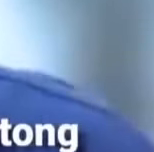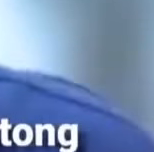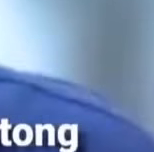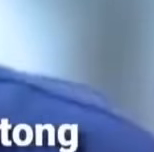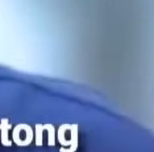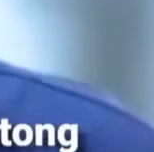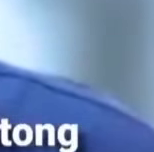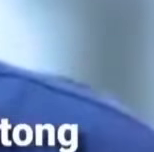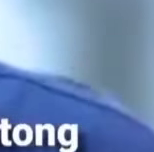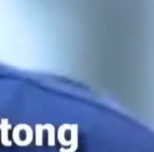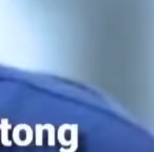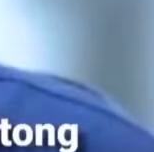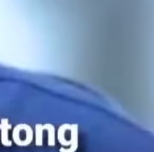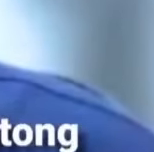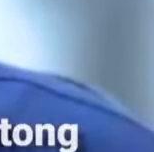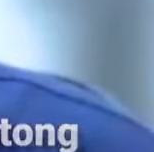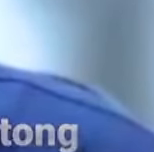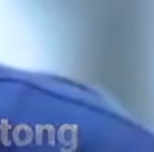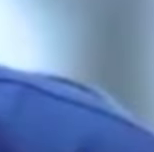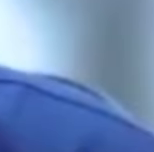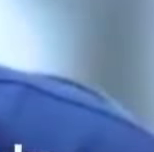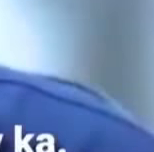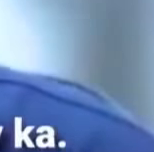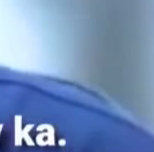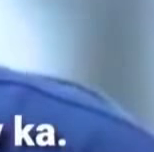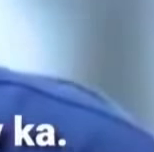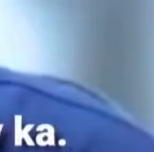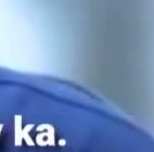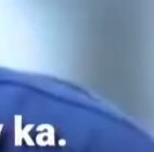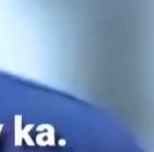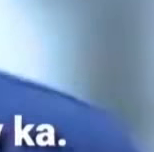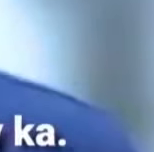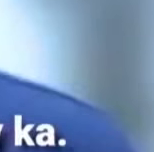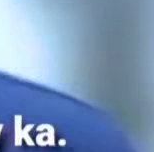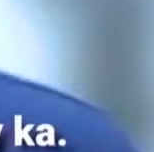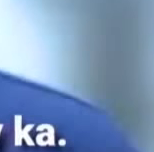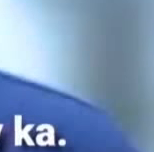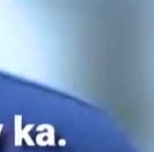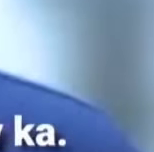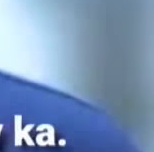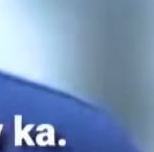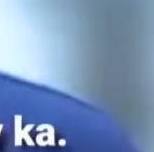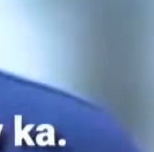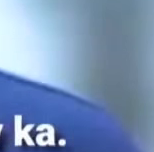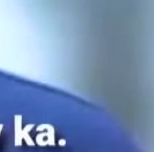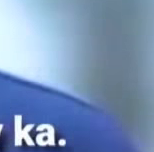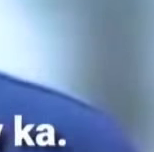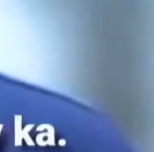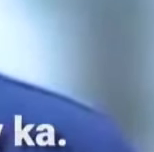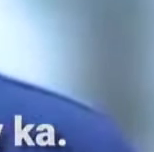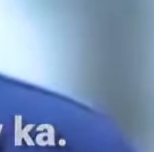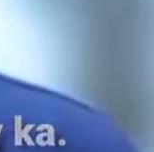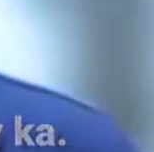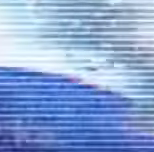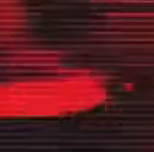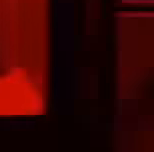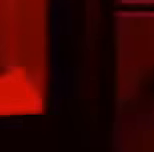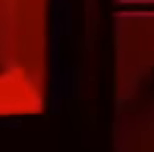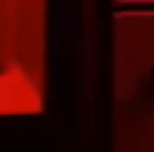ka pumapayag sa ganitong klaseng sitwasyon, edi kaaway ka.